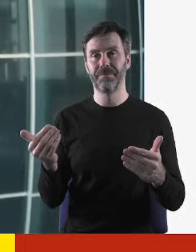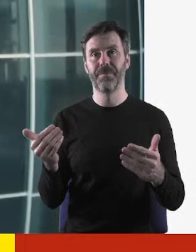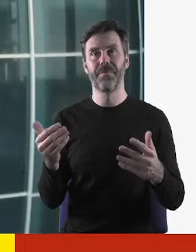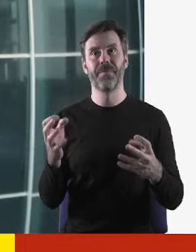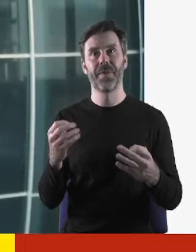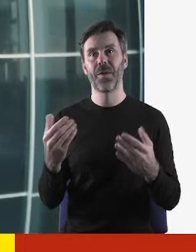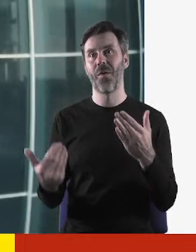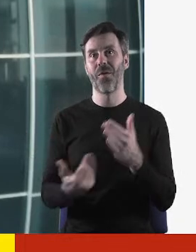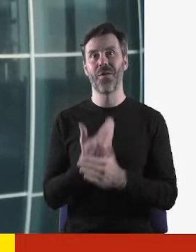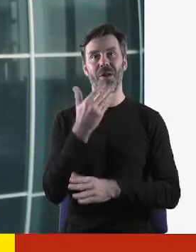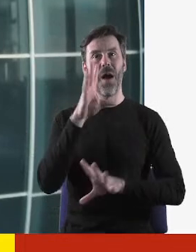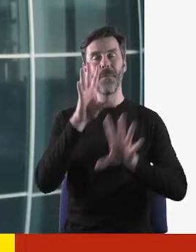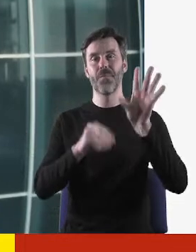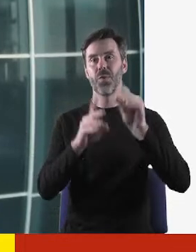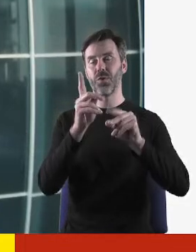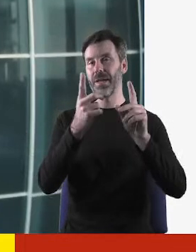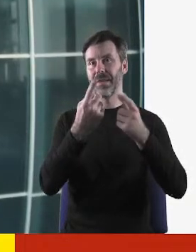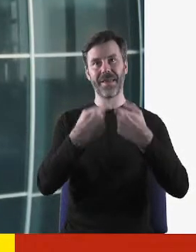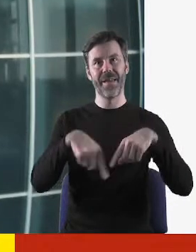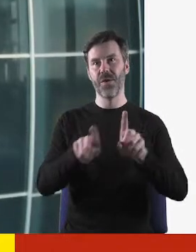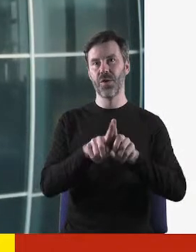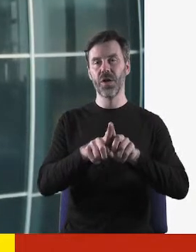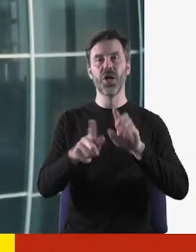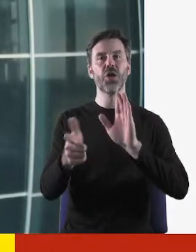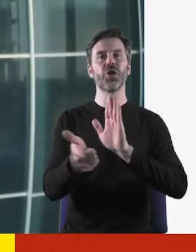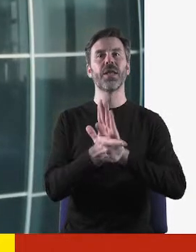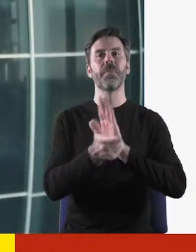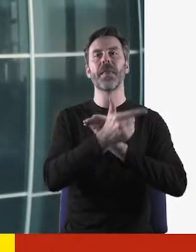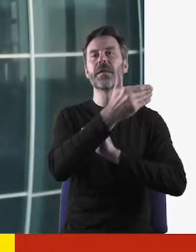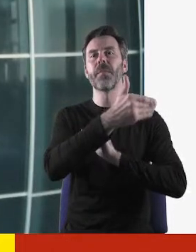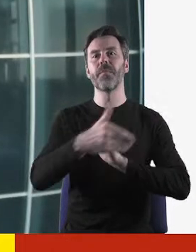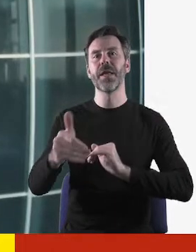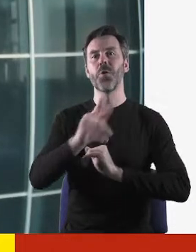raz niewykonanie ponad 17 milionów złotych